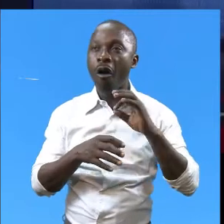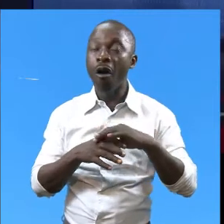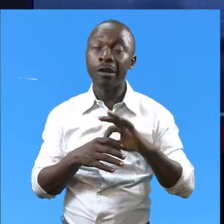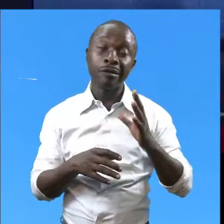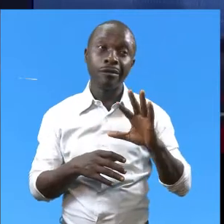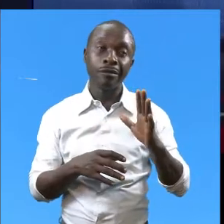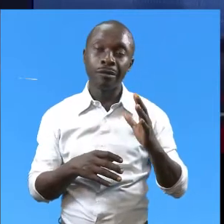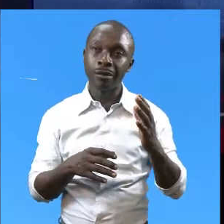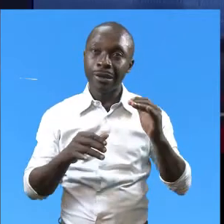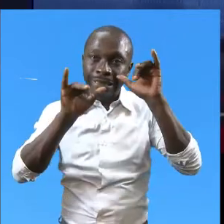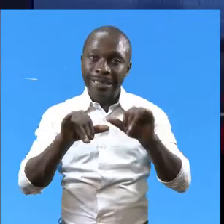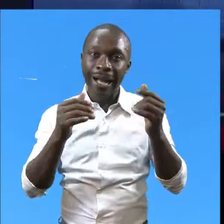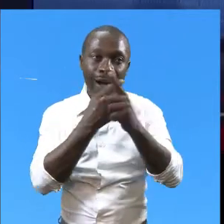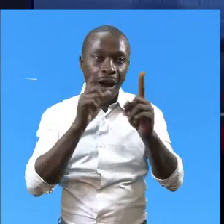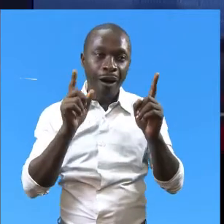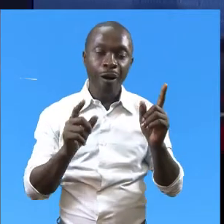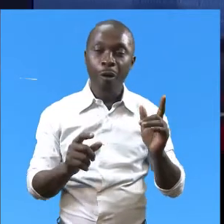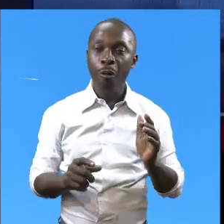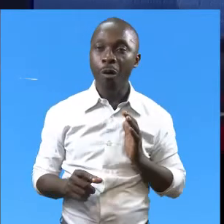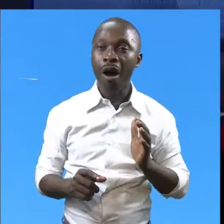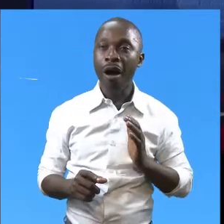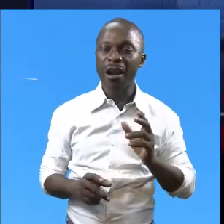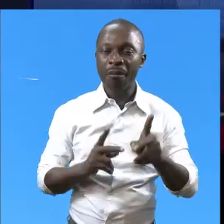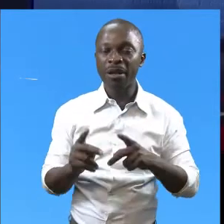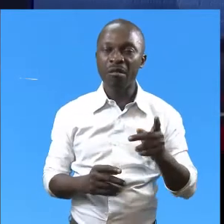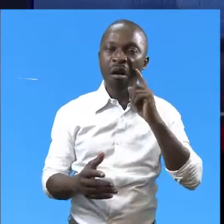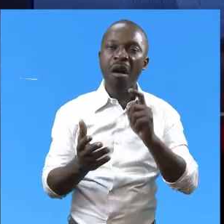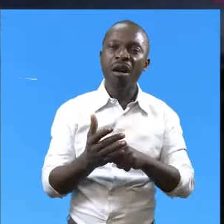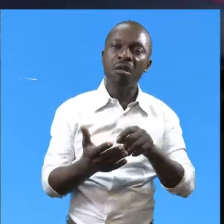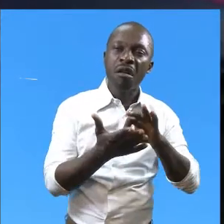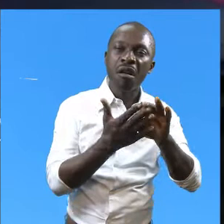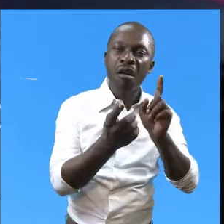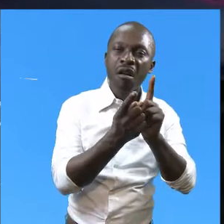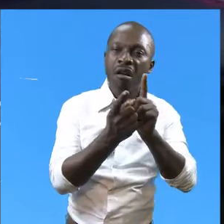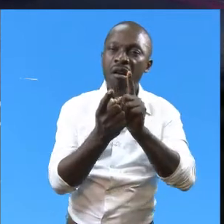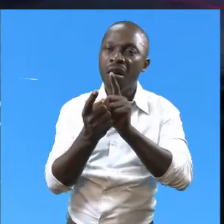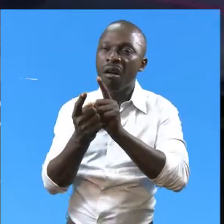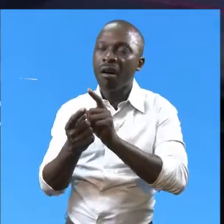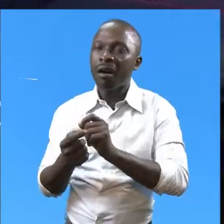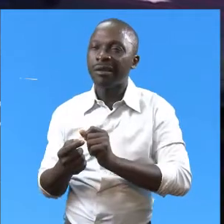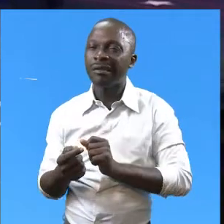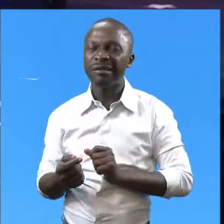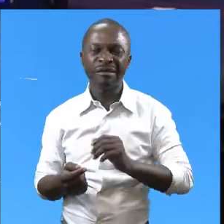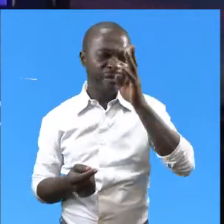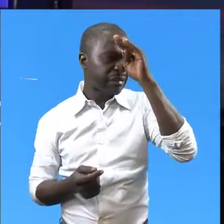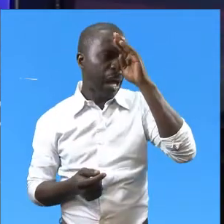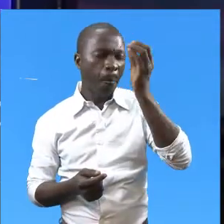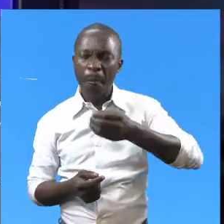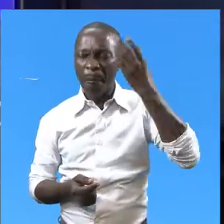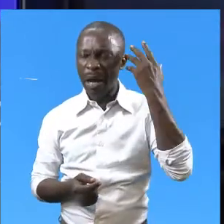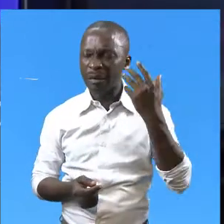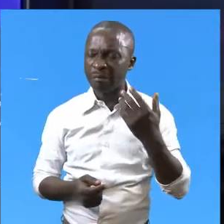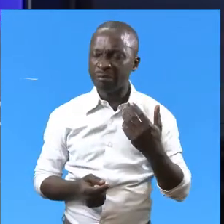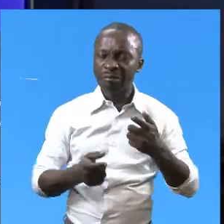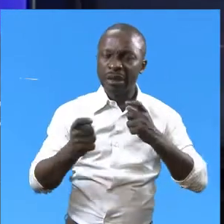du président sortant Donald Trump. Un état d'esprit qui s'est fait ressentir durant la période des élections et qui a conduit Joe Biden,